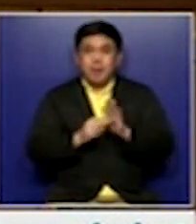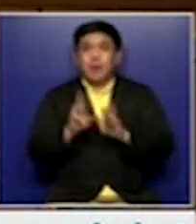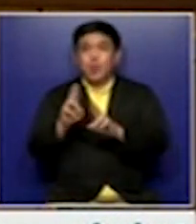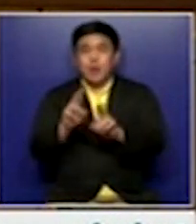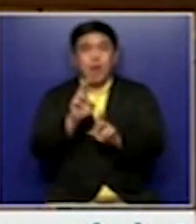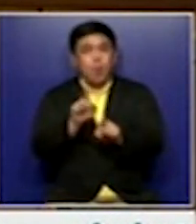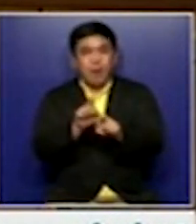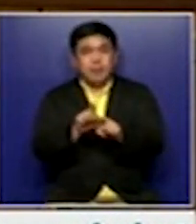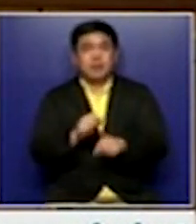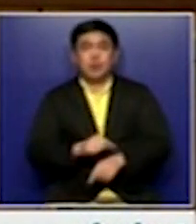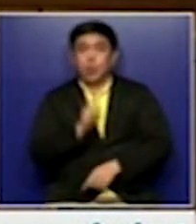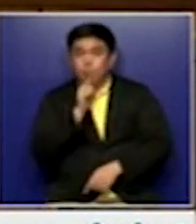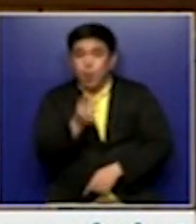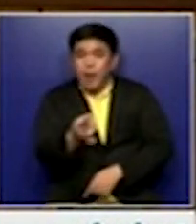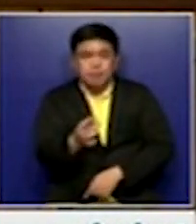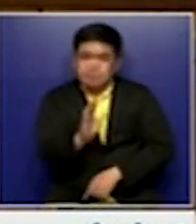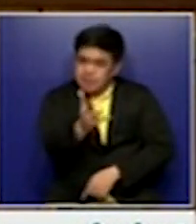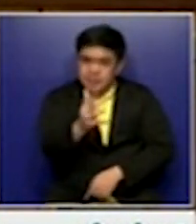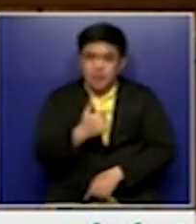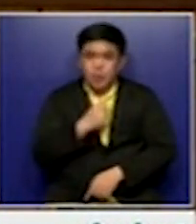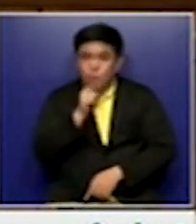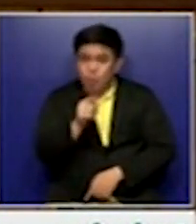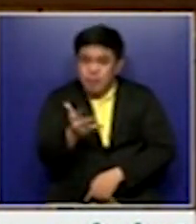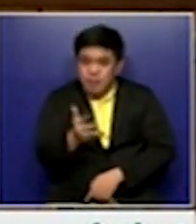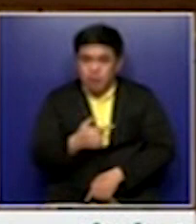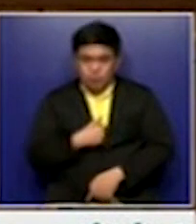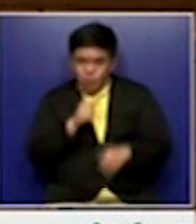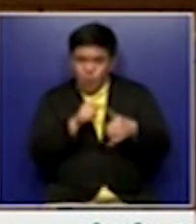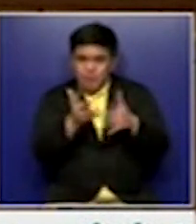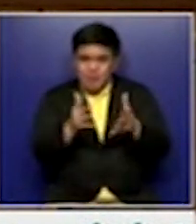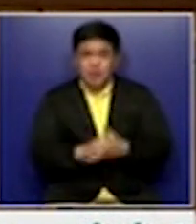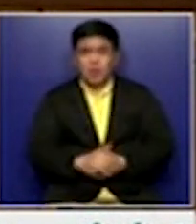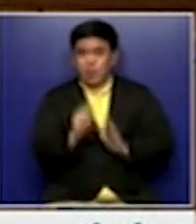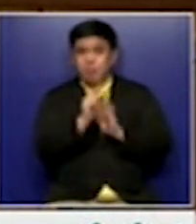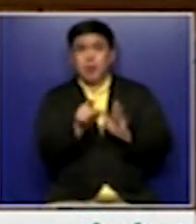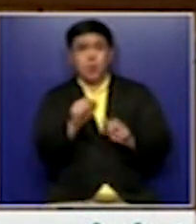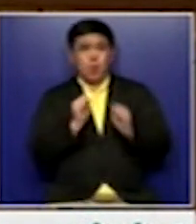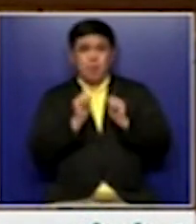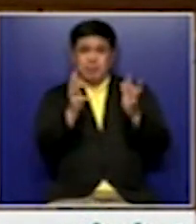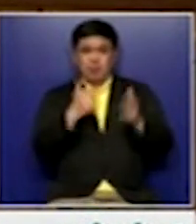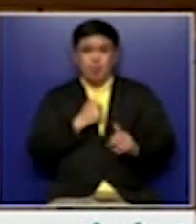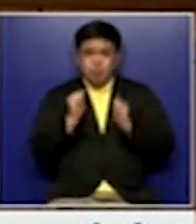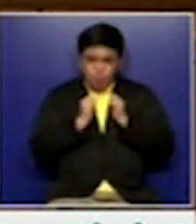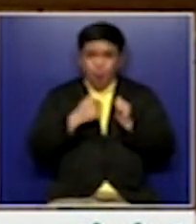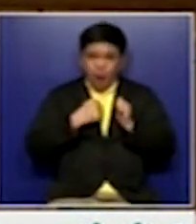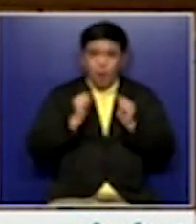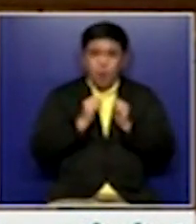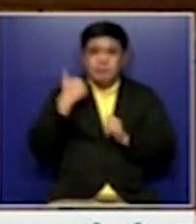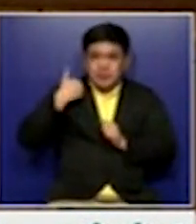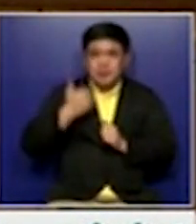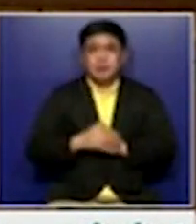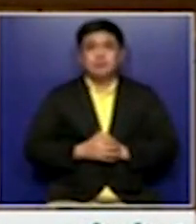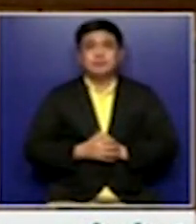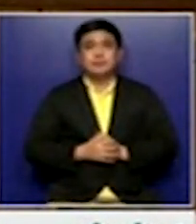นี้ผมจะไปขู่เลยท่านผมขู่ได้ไหมท่าน อ่ ะท่านกฎหมายท่านยังไม่กลัวเลยผมกลัวนะครับ ท่านประธาน